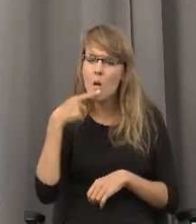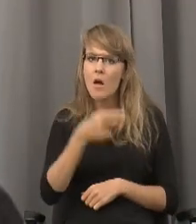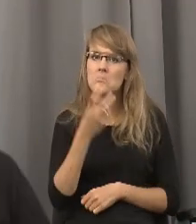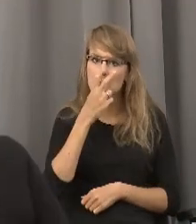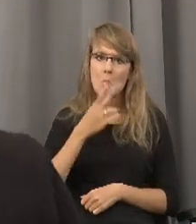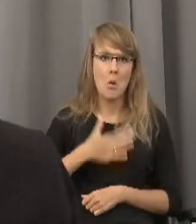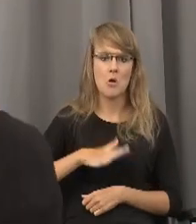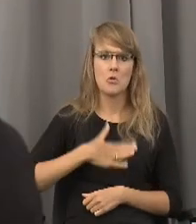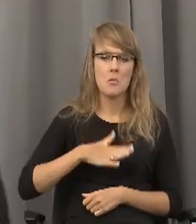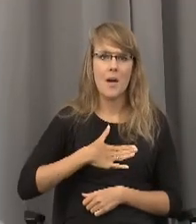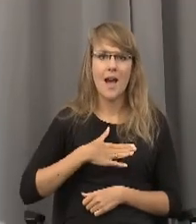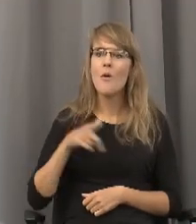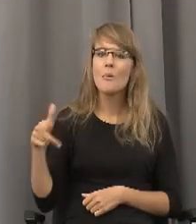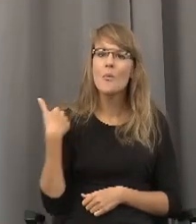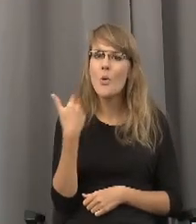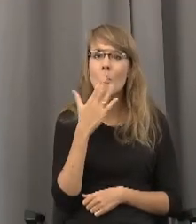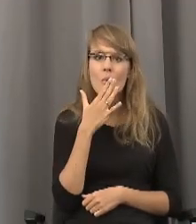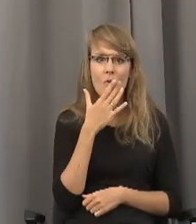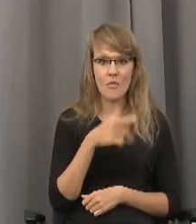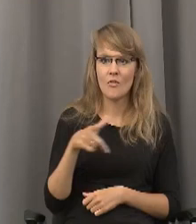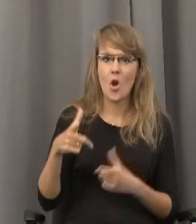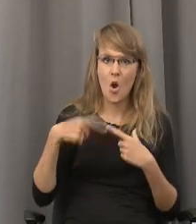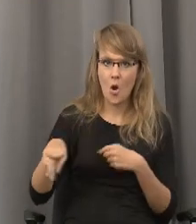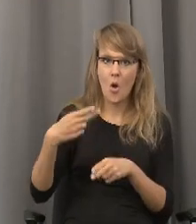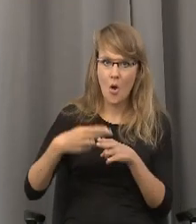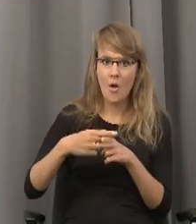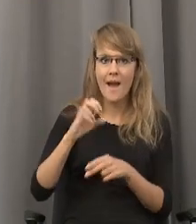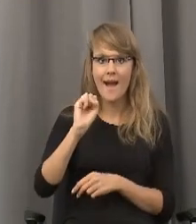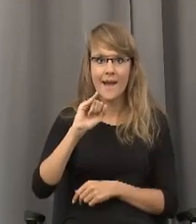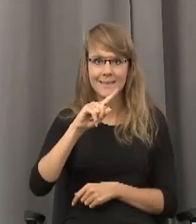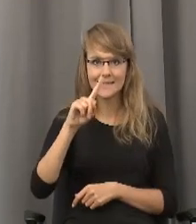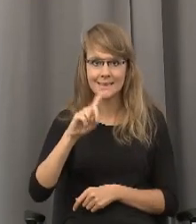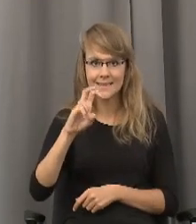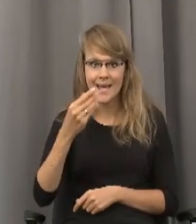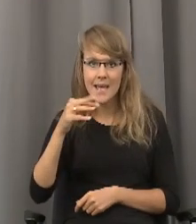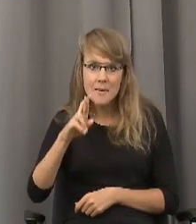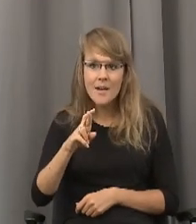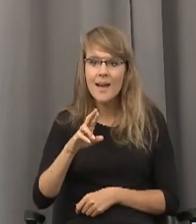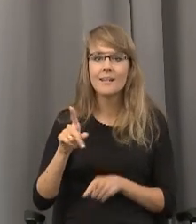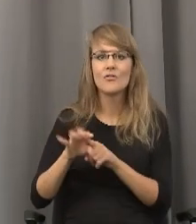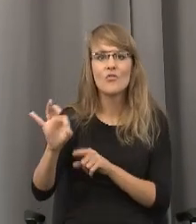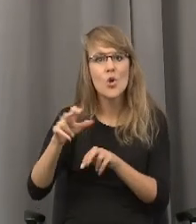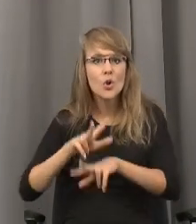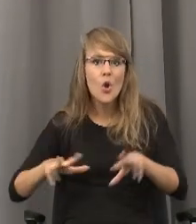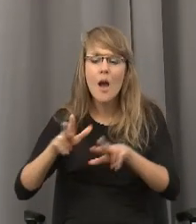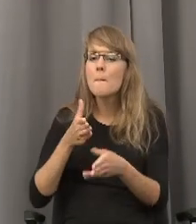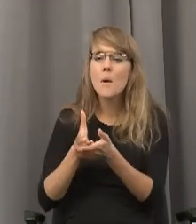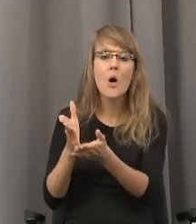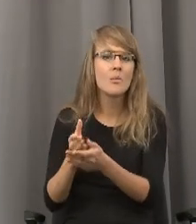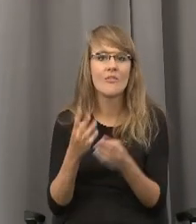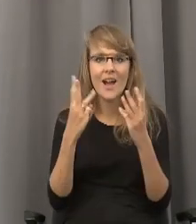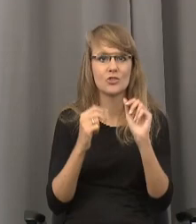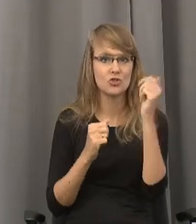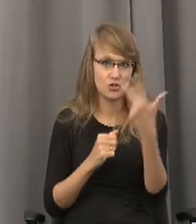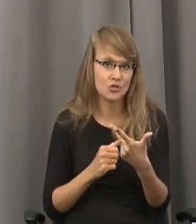pracy z osobami chorymi na chorobę Alzheimera i pomocy im bliskim, takie trzy słowa są kluczowe: wiedza,